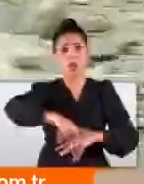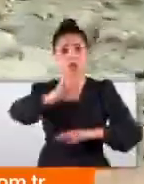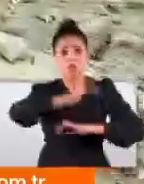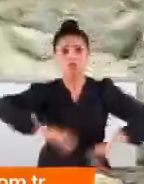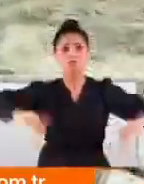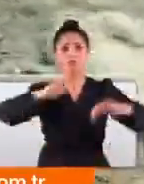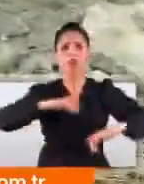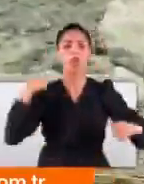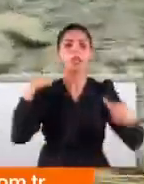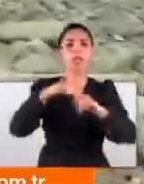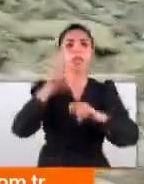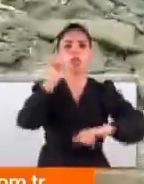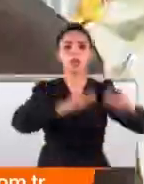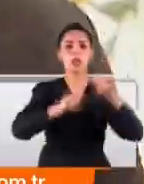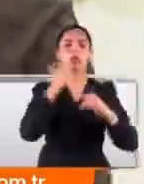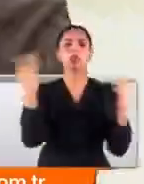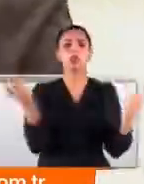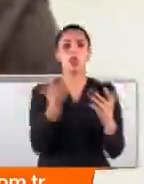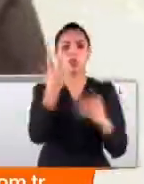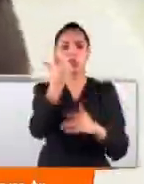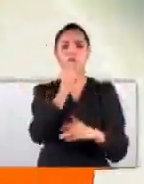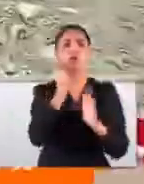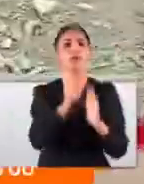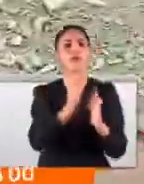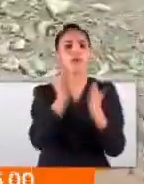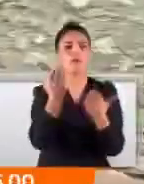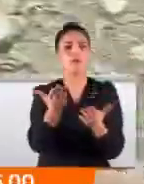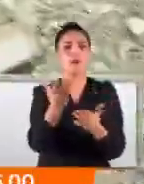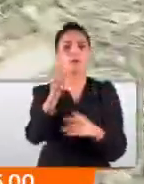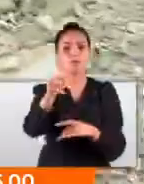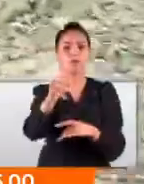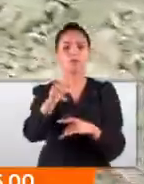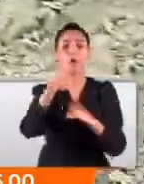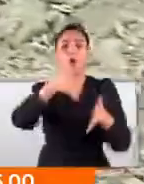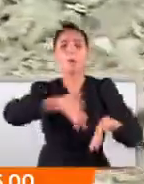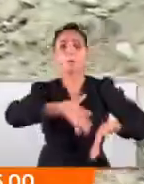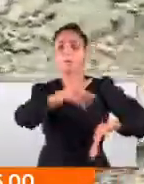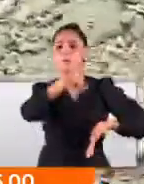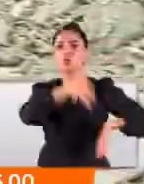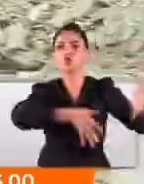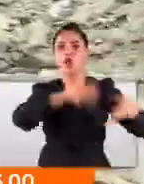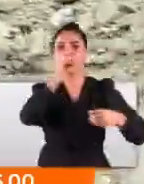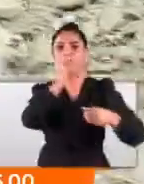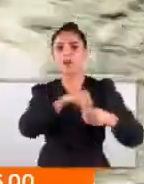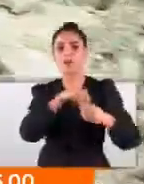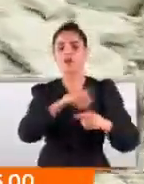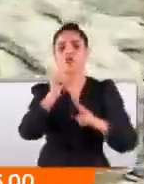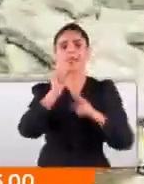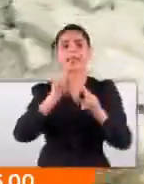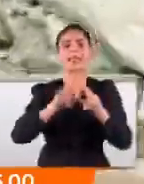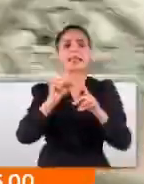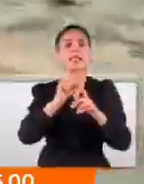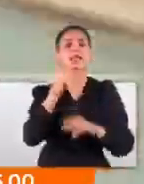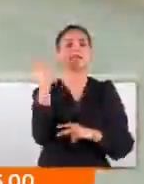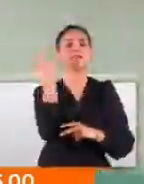kazılıyor ama yenisinin yapılması yıllar alıyor. 3 yıldır böyle devam ediyor. Selmanlı Park Caddesi'ndeyiz ve bu caddede İSKİ tarafından